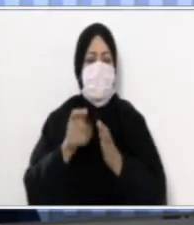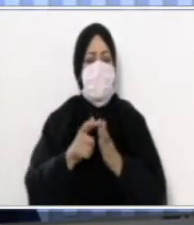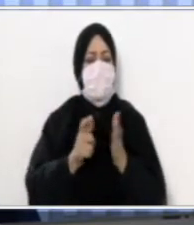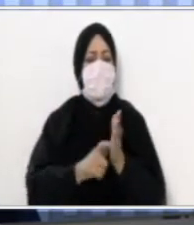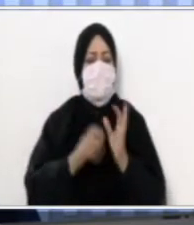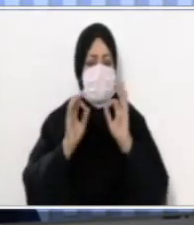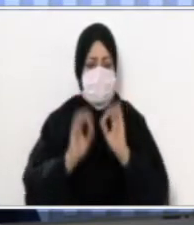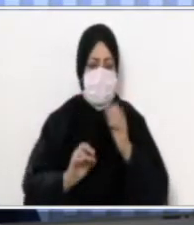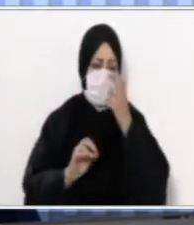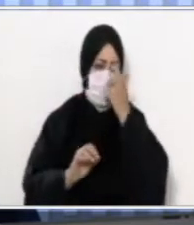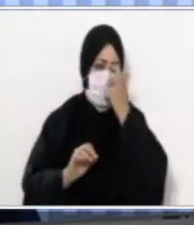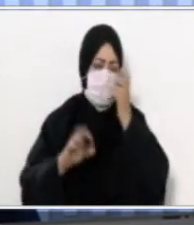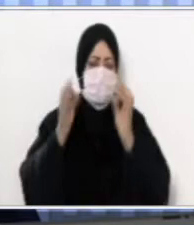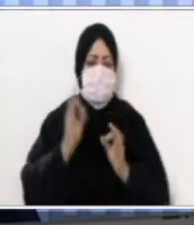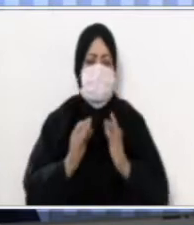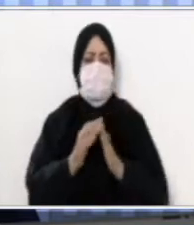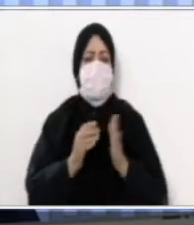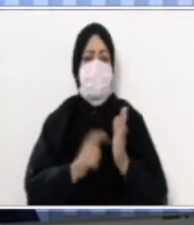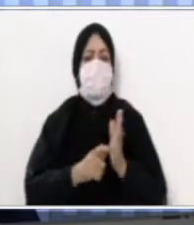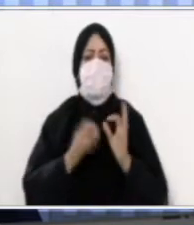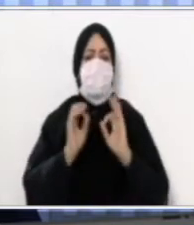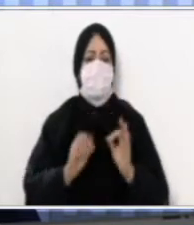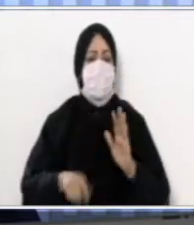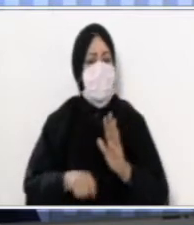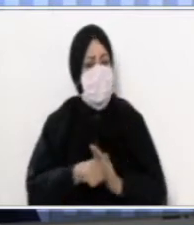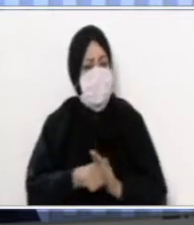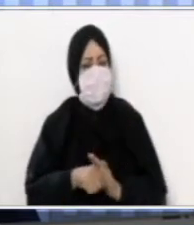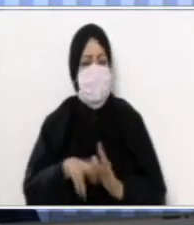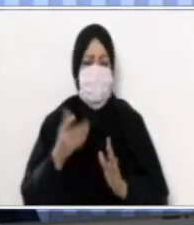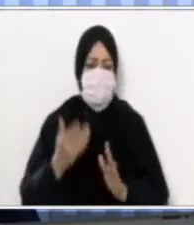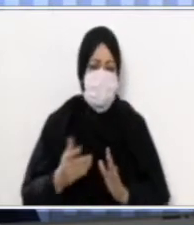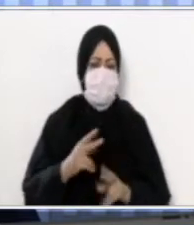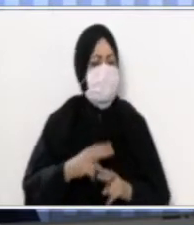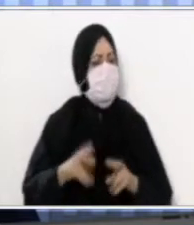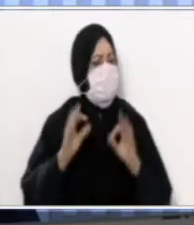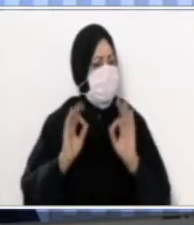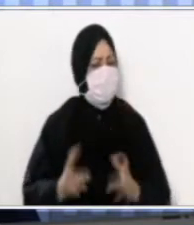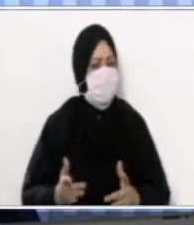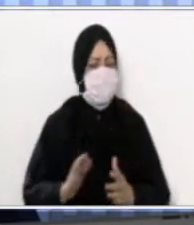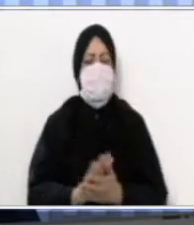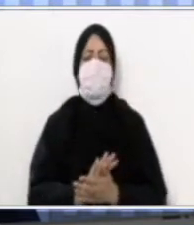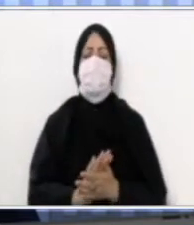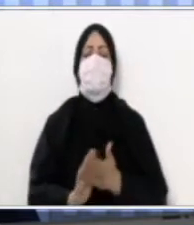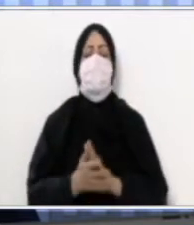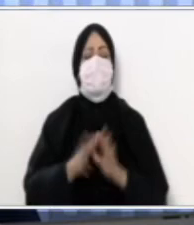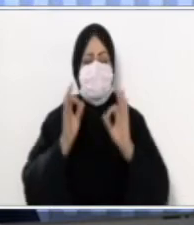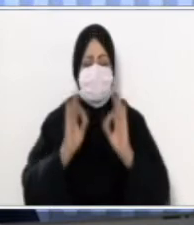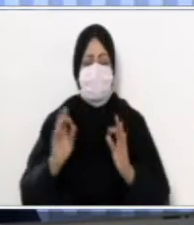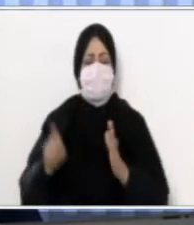ومدام أصل المعاملات صحيحة، أصل المعاملات صحيح، فلا بأس من الخدمة في المصارف إن شاء